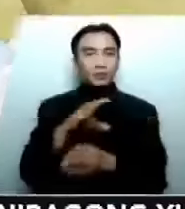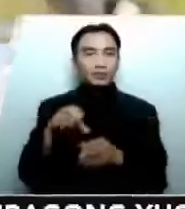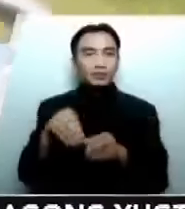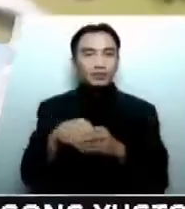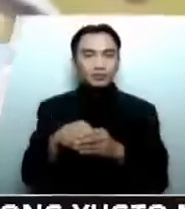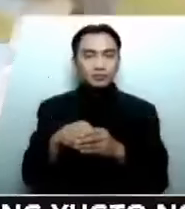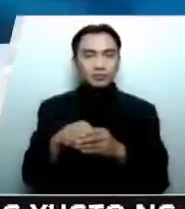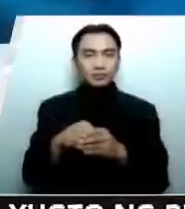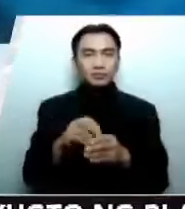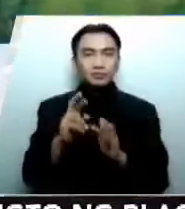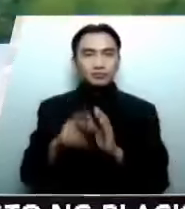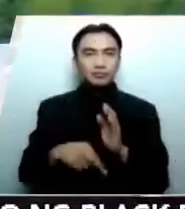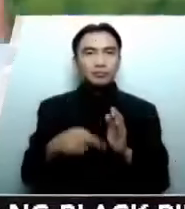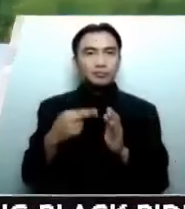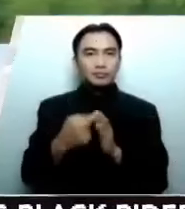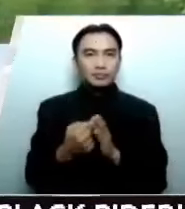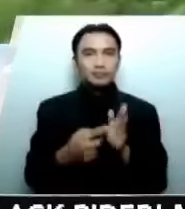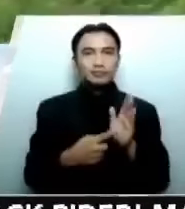Oye mo ko!